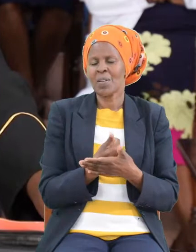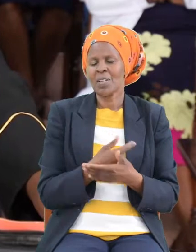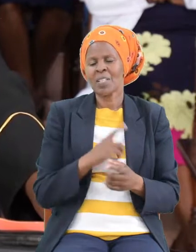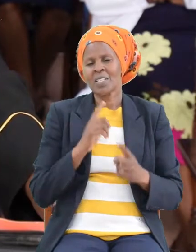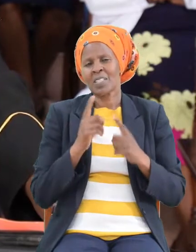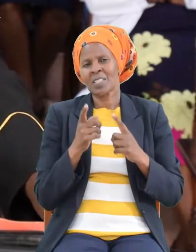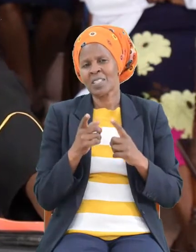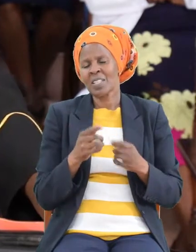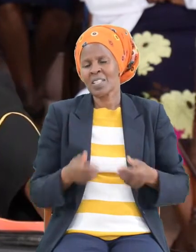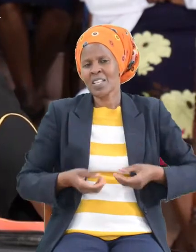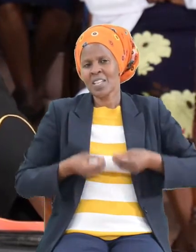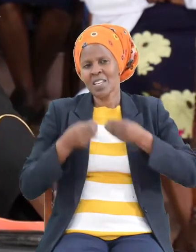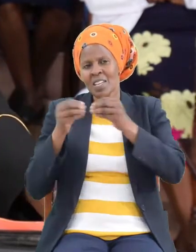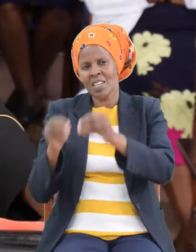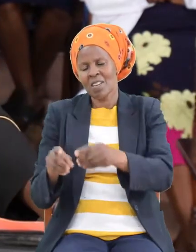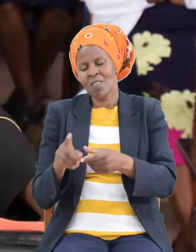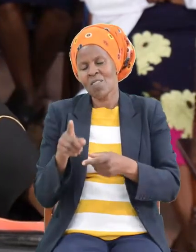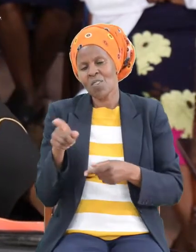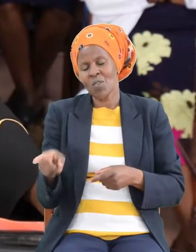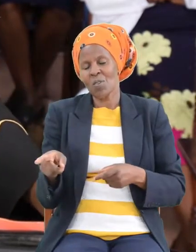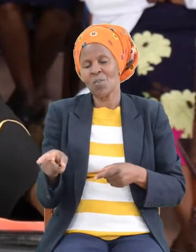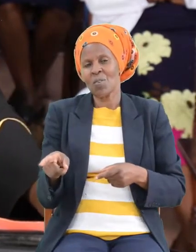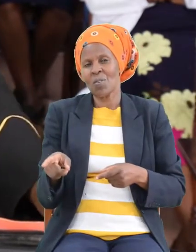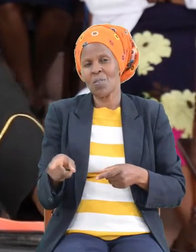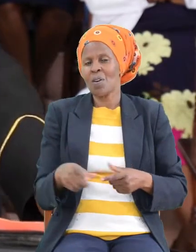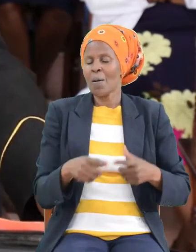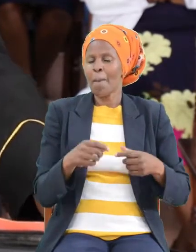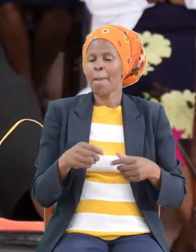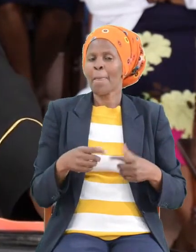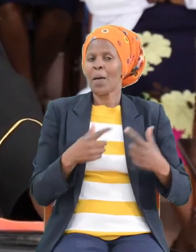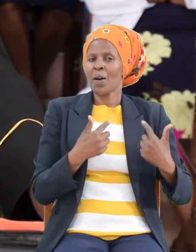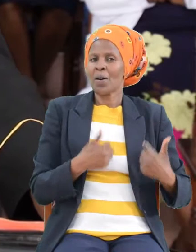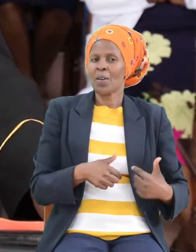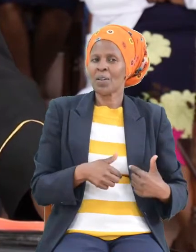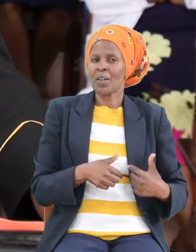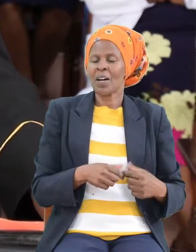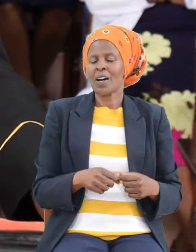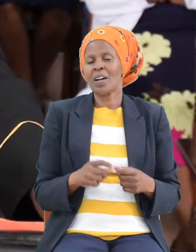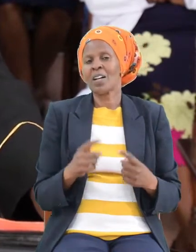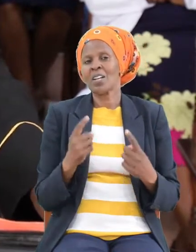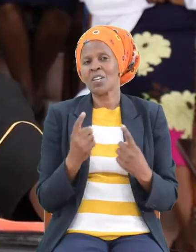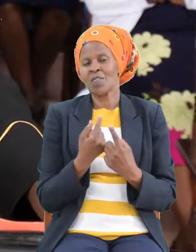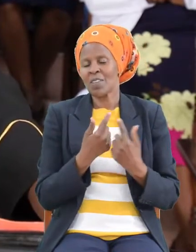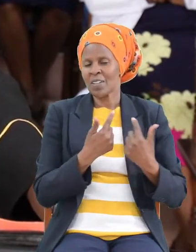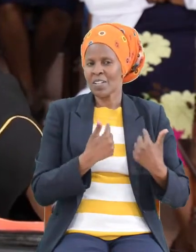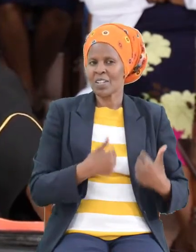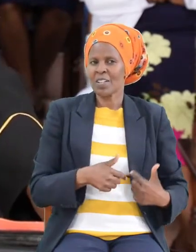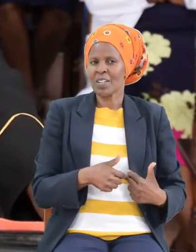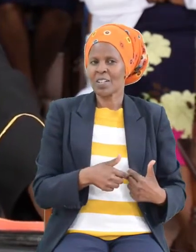anaambia atawapa roho, atawapa roho ingine, na ata, roho